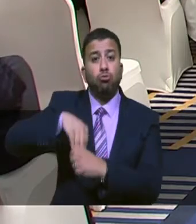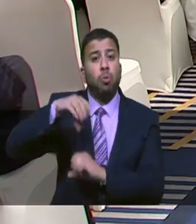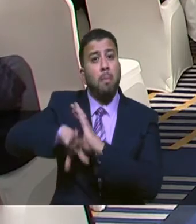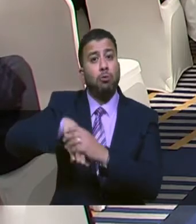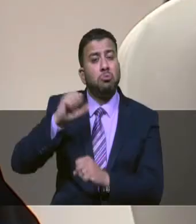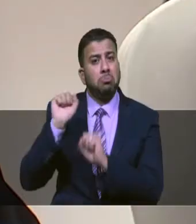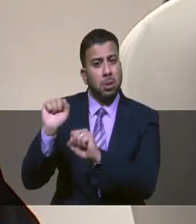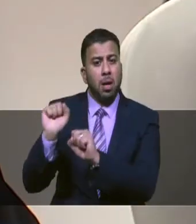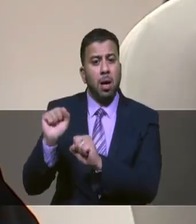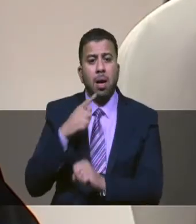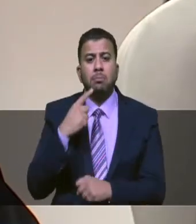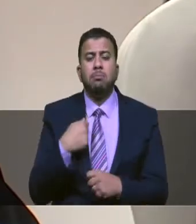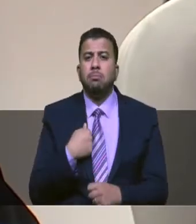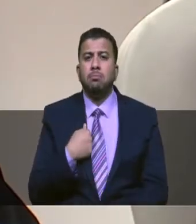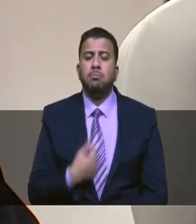أيضا نحن بما